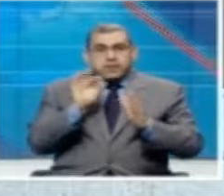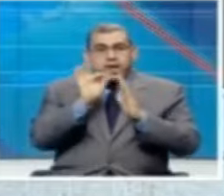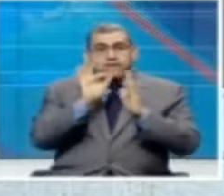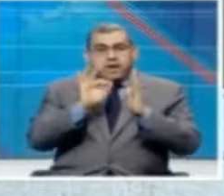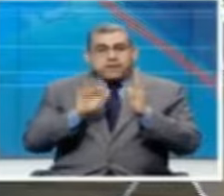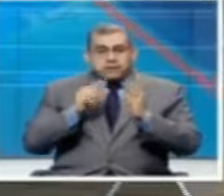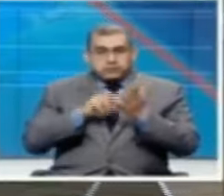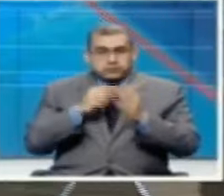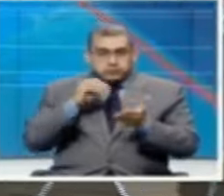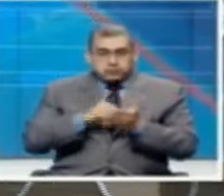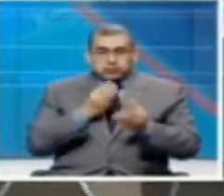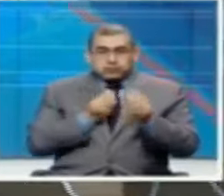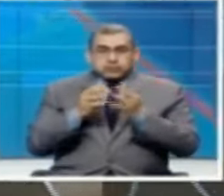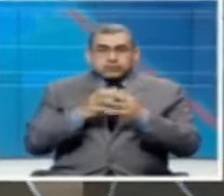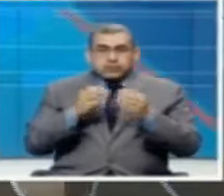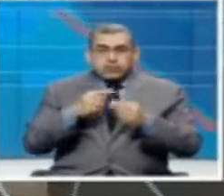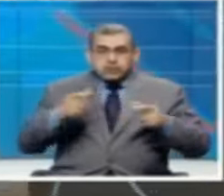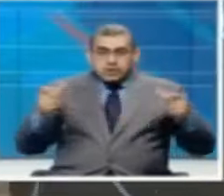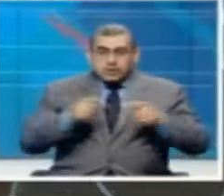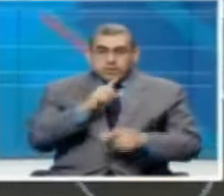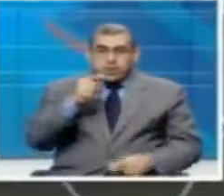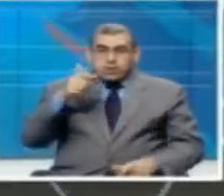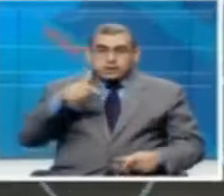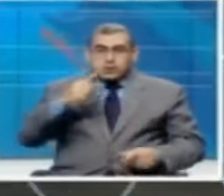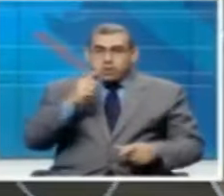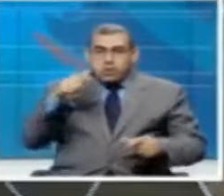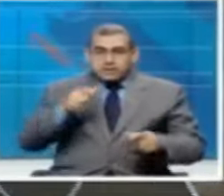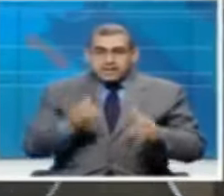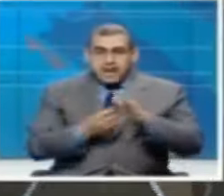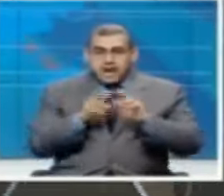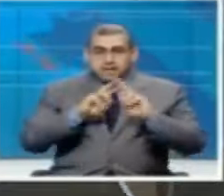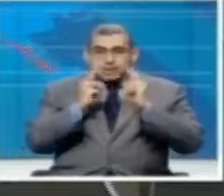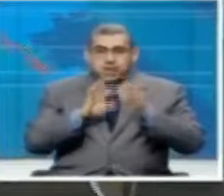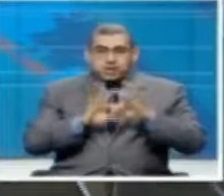التي سيتم مناقشتها إلى الدورة الوزارية 161 لمجلس جامعة الدول